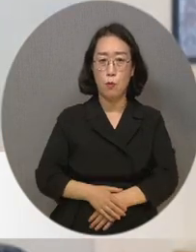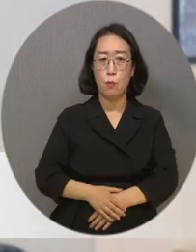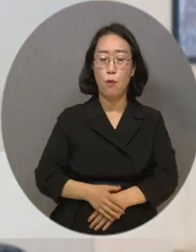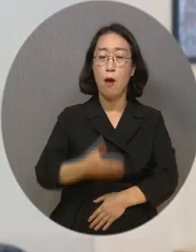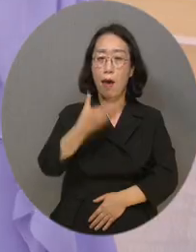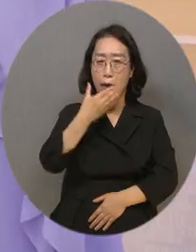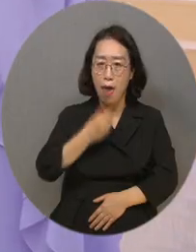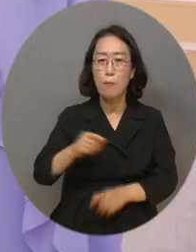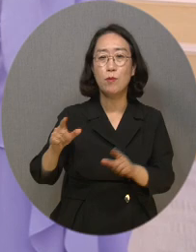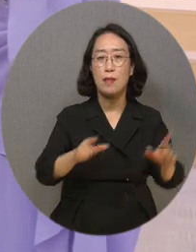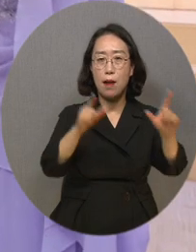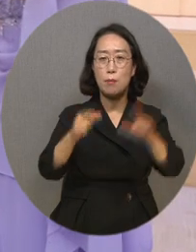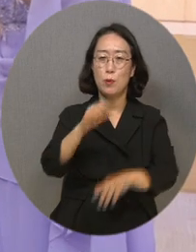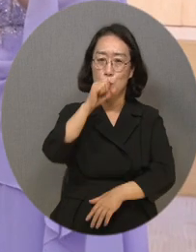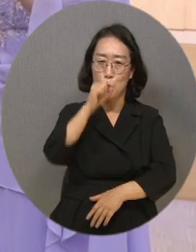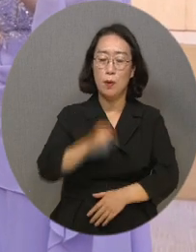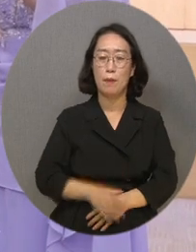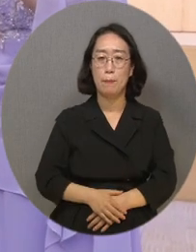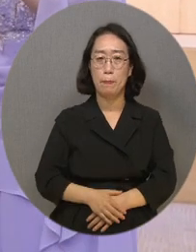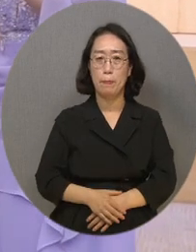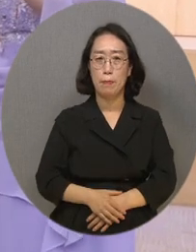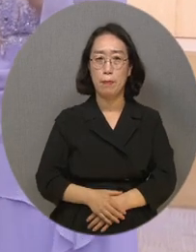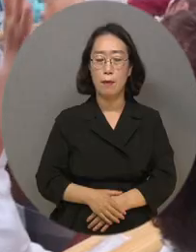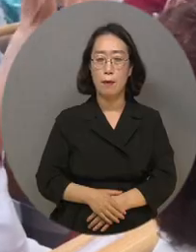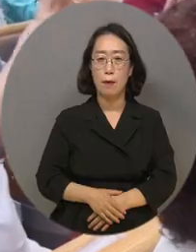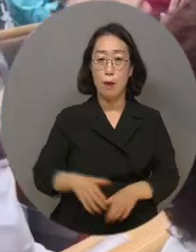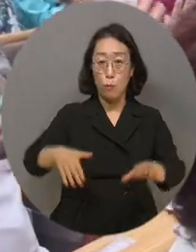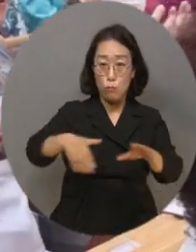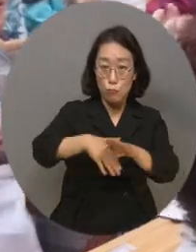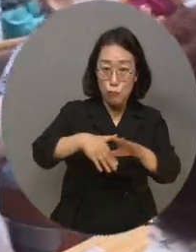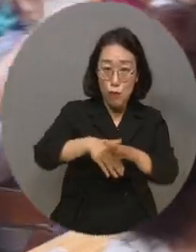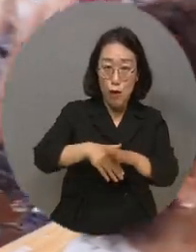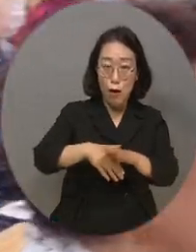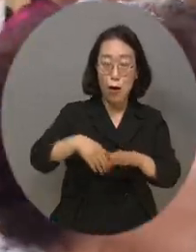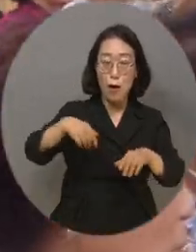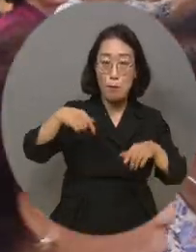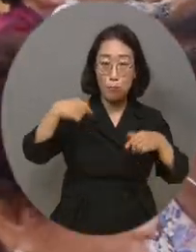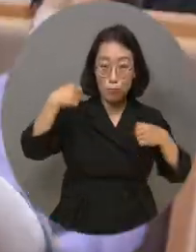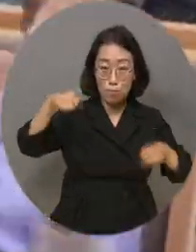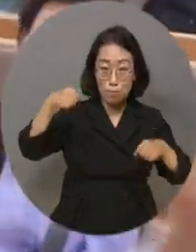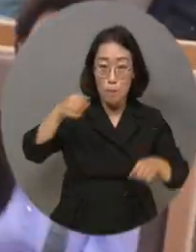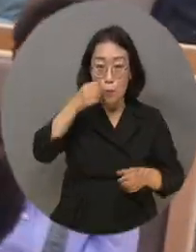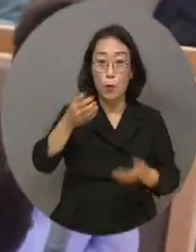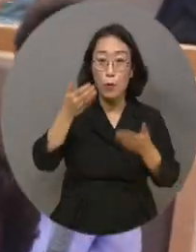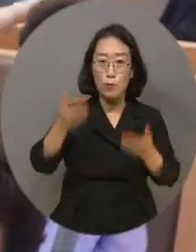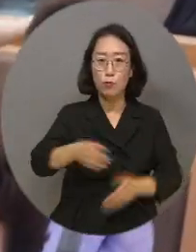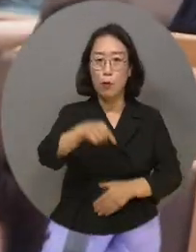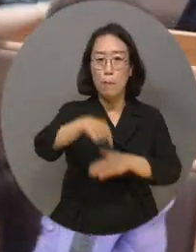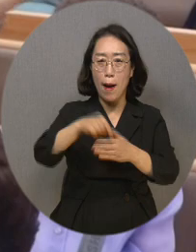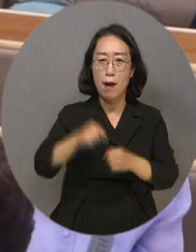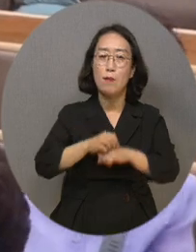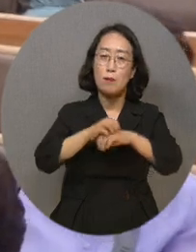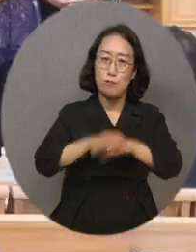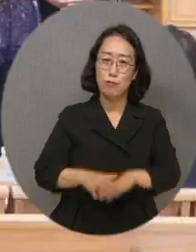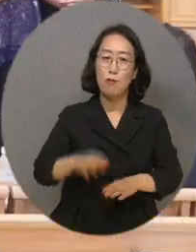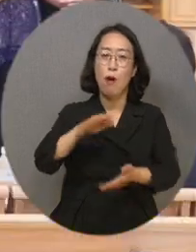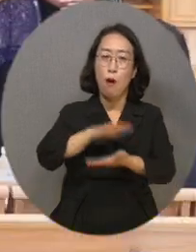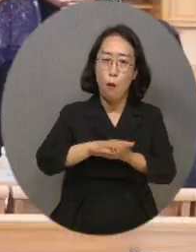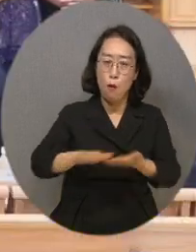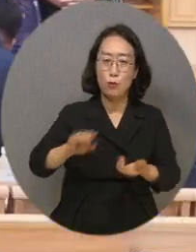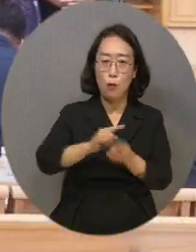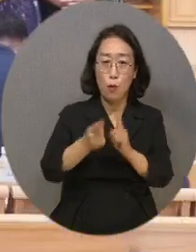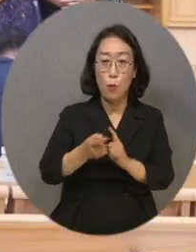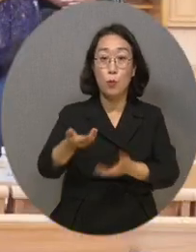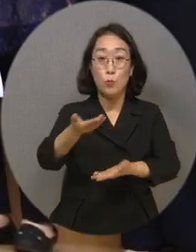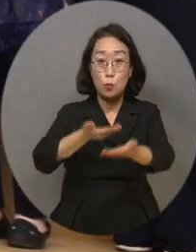행복했으면 좋겠다. 다채로운 문화 프로그램을 함께 즐기며 응어리진 마음을 열고 서로가 편하게 소통할 수 있는